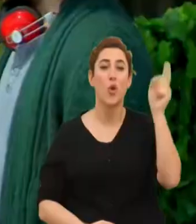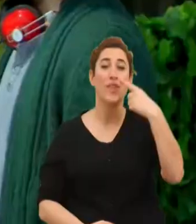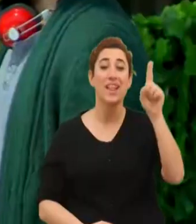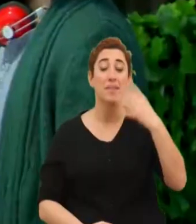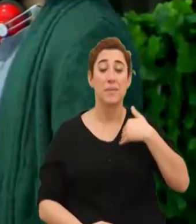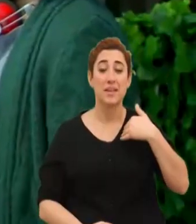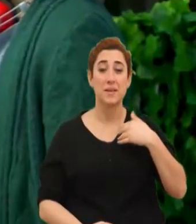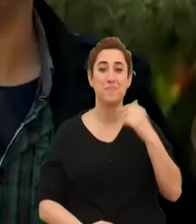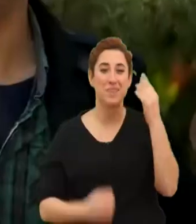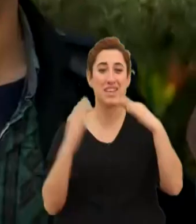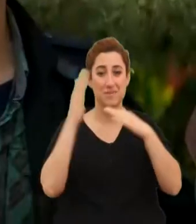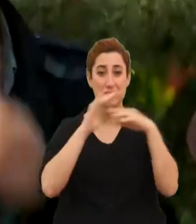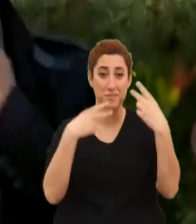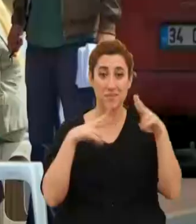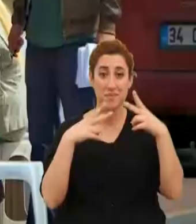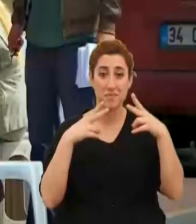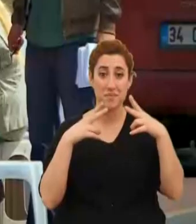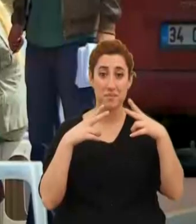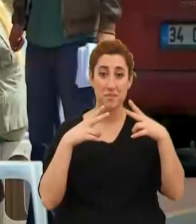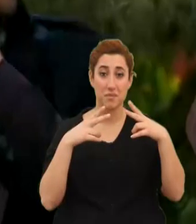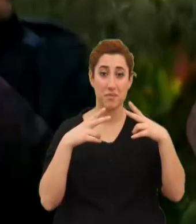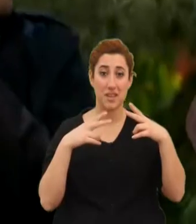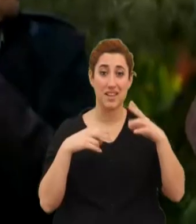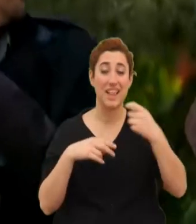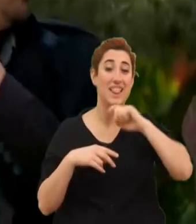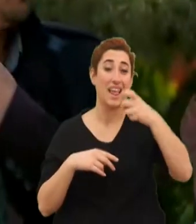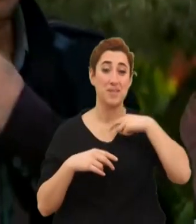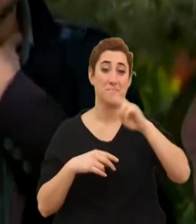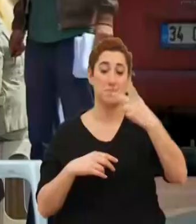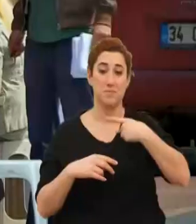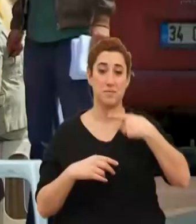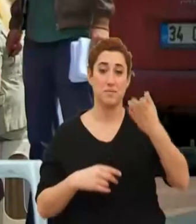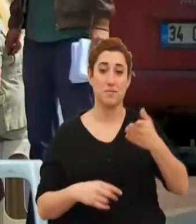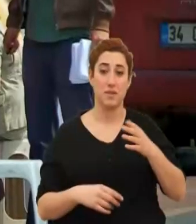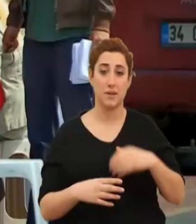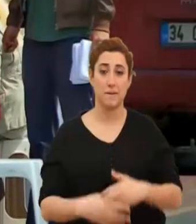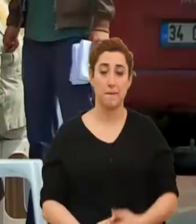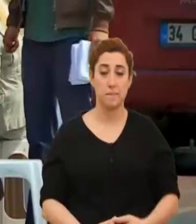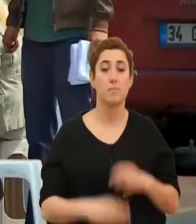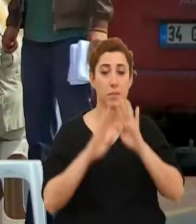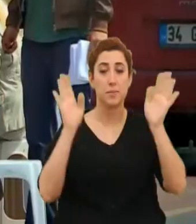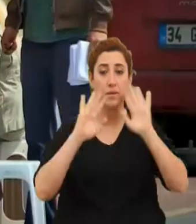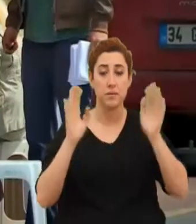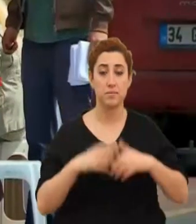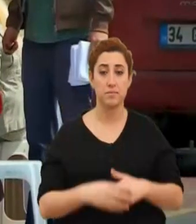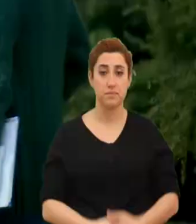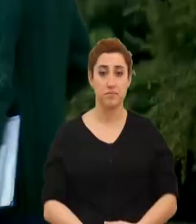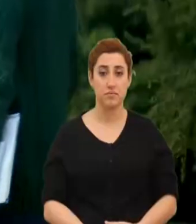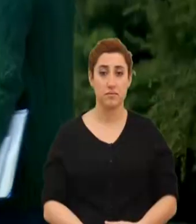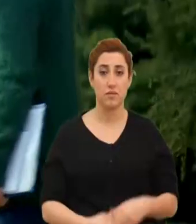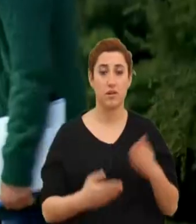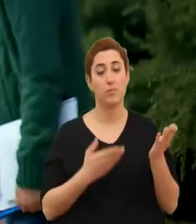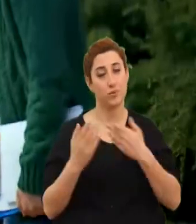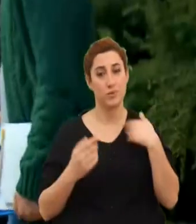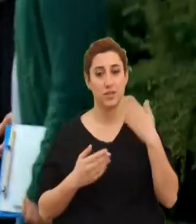Yönetmenim, biraz ara verebilir miyiz? Ya dayım oluyor da benim. Tamam. Tamam. Buyurun